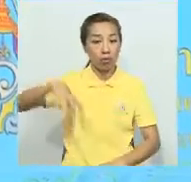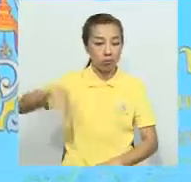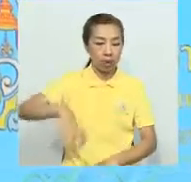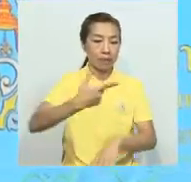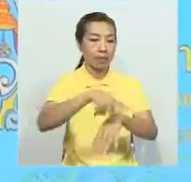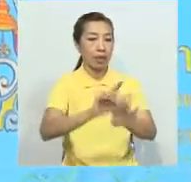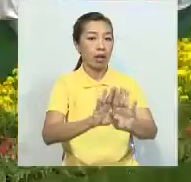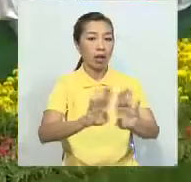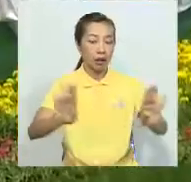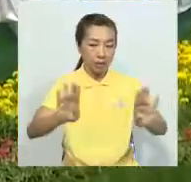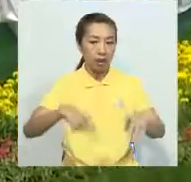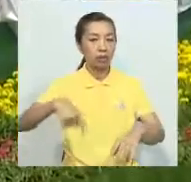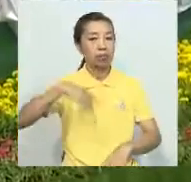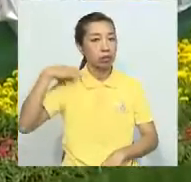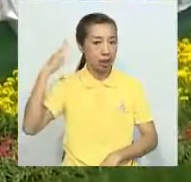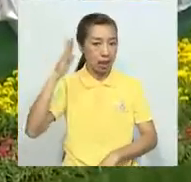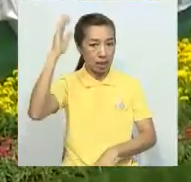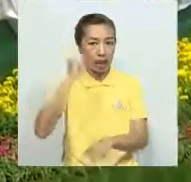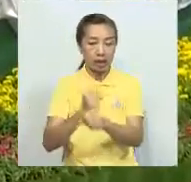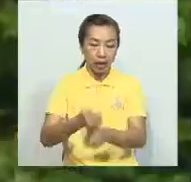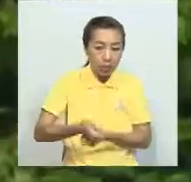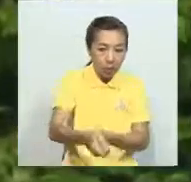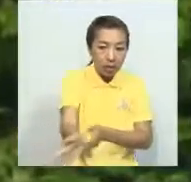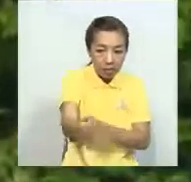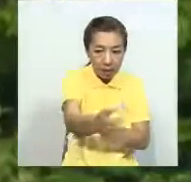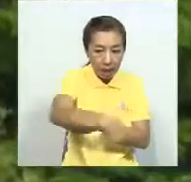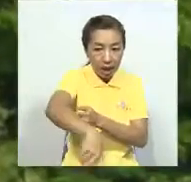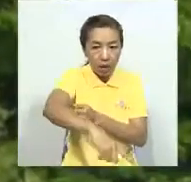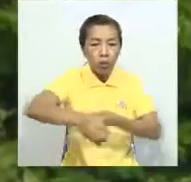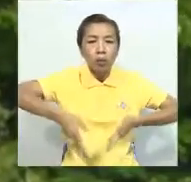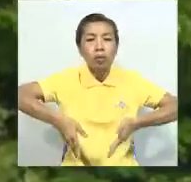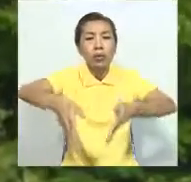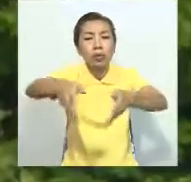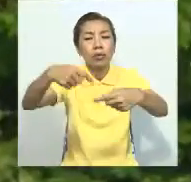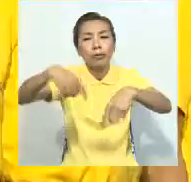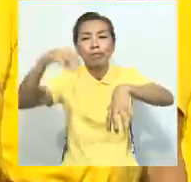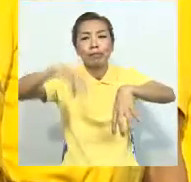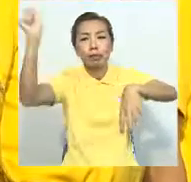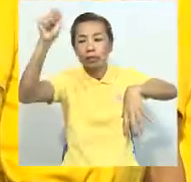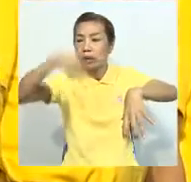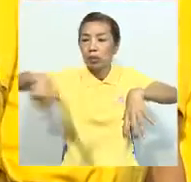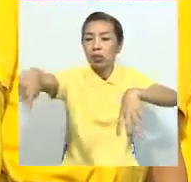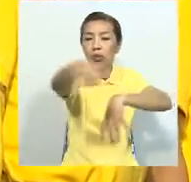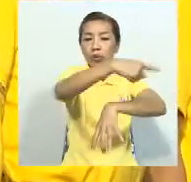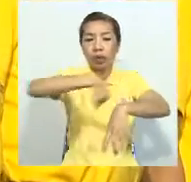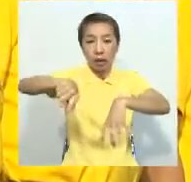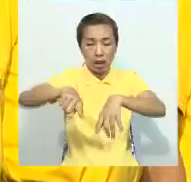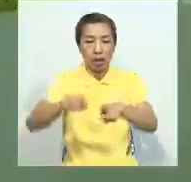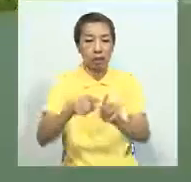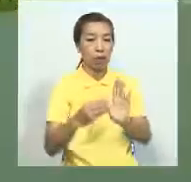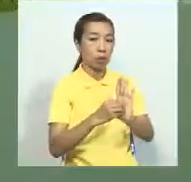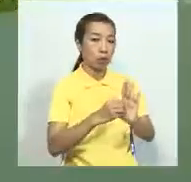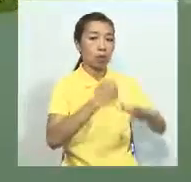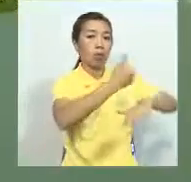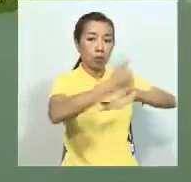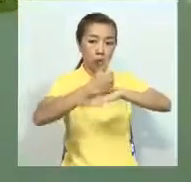ใจบิ๊กควีนิ่งบริเวณพื้นที่จัดงานและพื้นที่ใกล้เคียงงานพระราชพิธีบรมราชาภิเษกโดยมีผู้บริหารกรุงเท